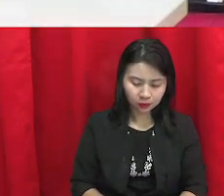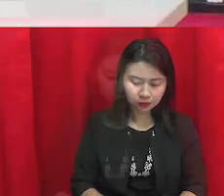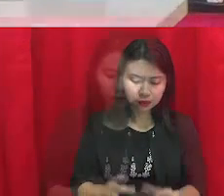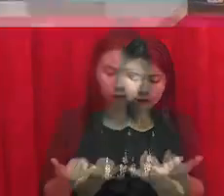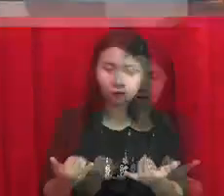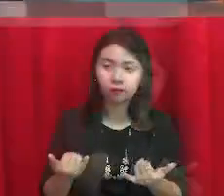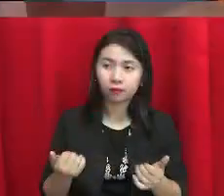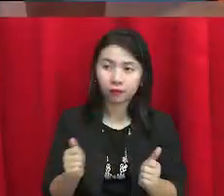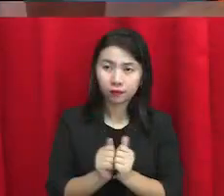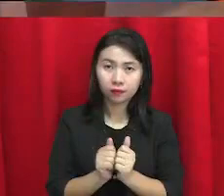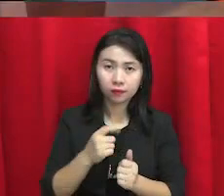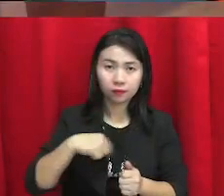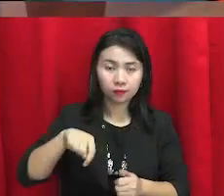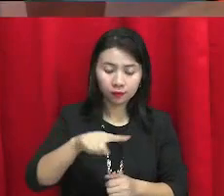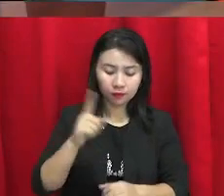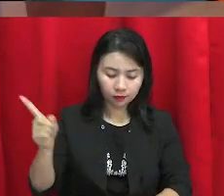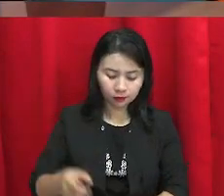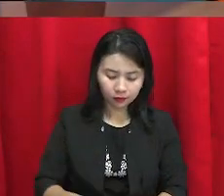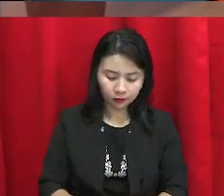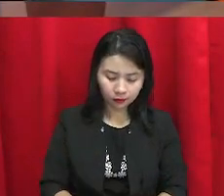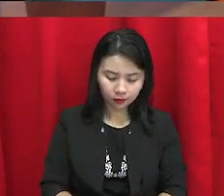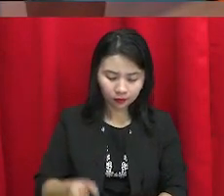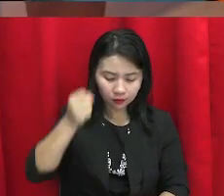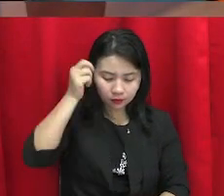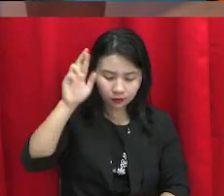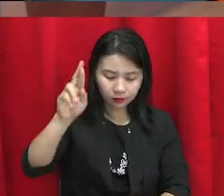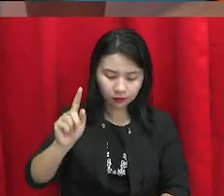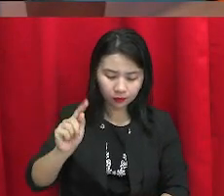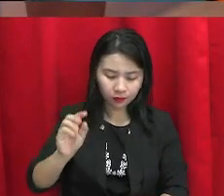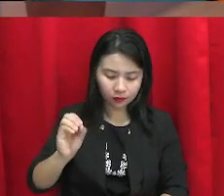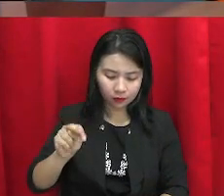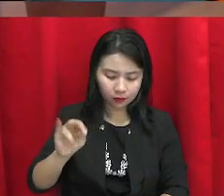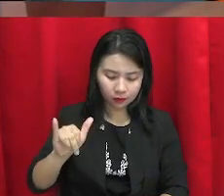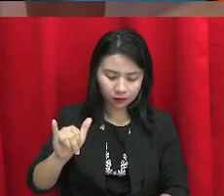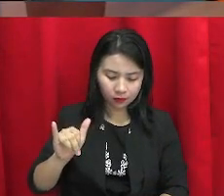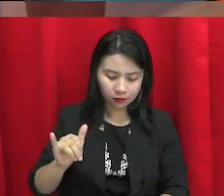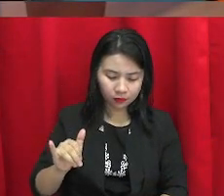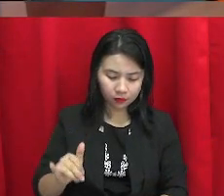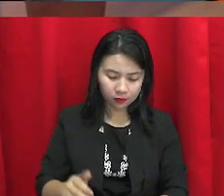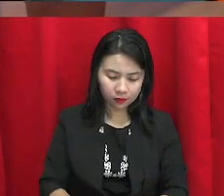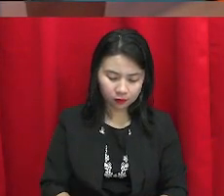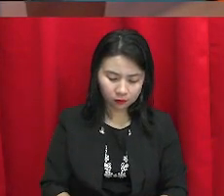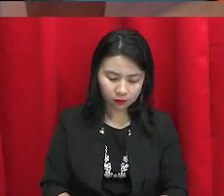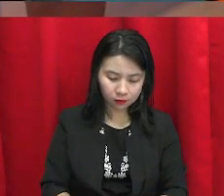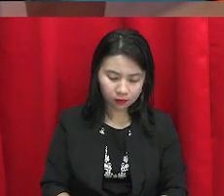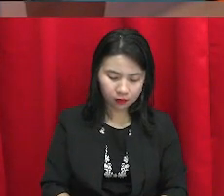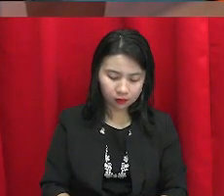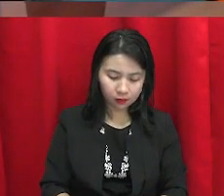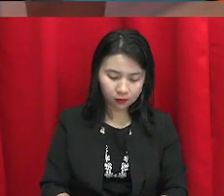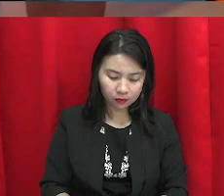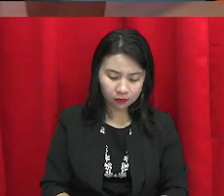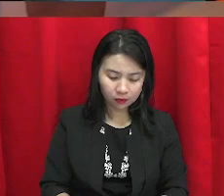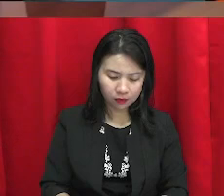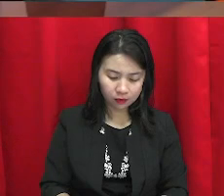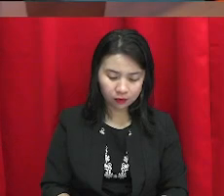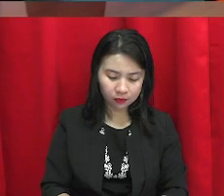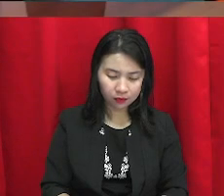sila, kasama po natin dito Sir Tony, Sir si Ma'am Cyril, Ma'am Cyril nabanggit